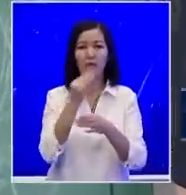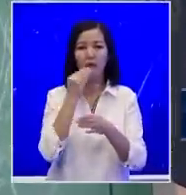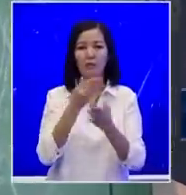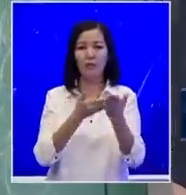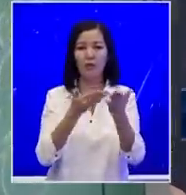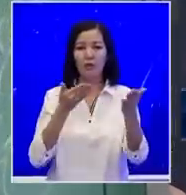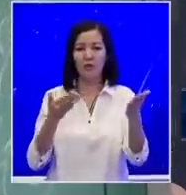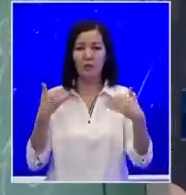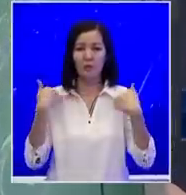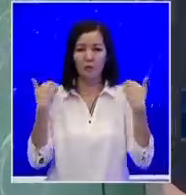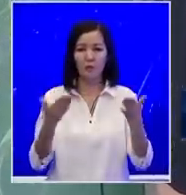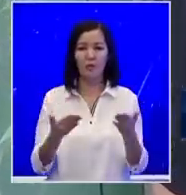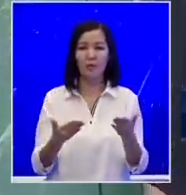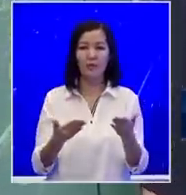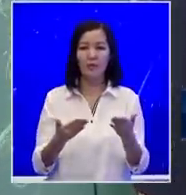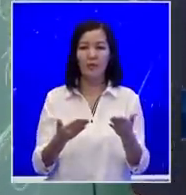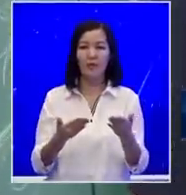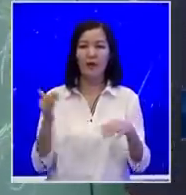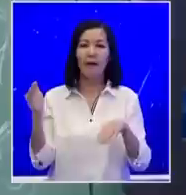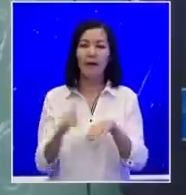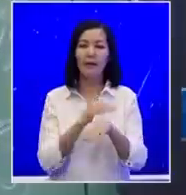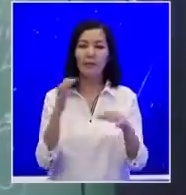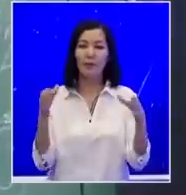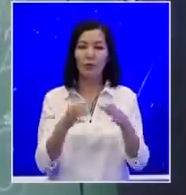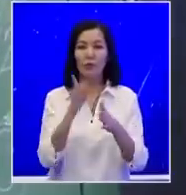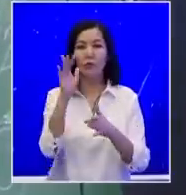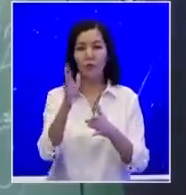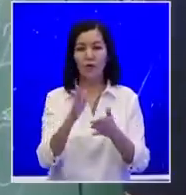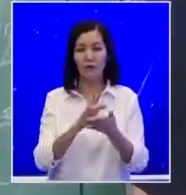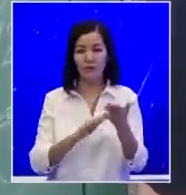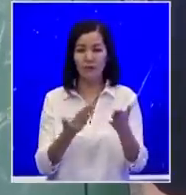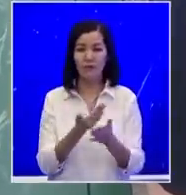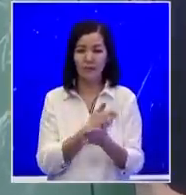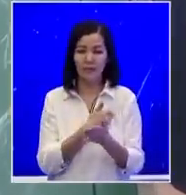тамақ үлестіріп жатқандарына, осыны қайырымдылық қоры ары қарай жалғаса берсін.